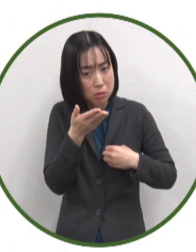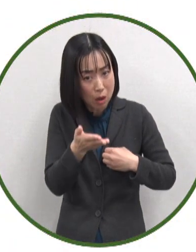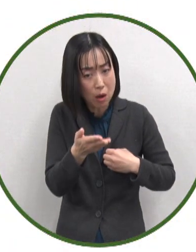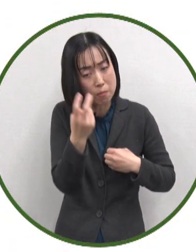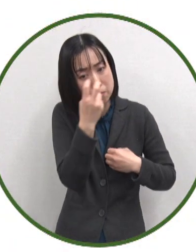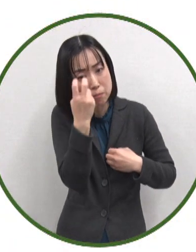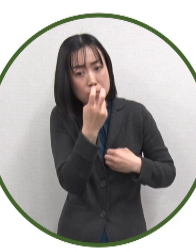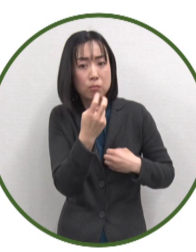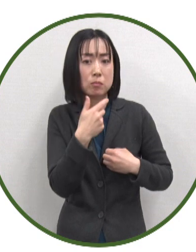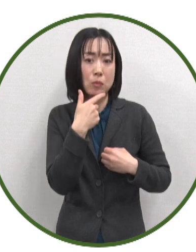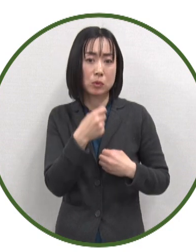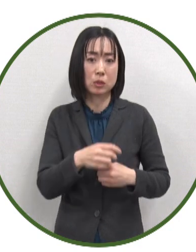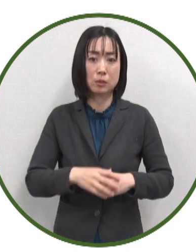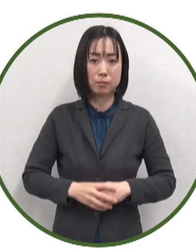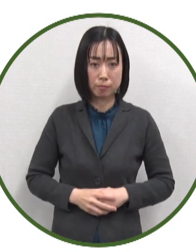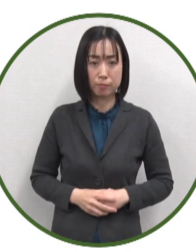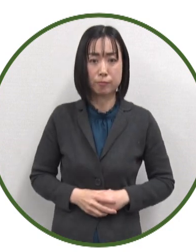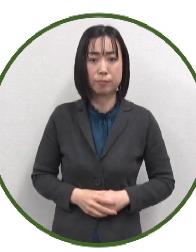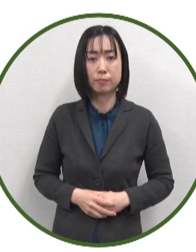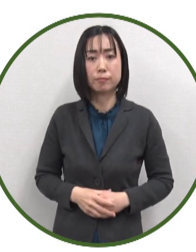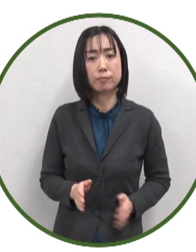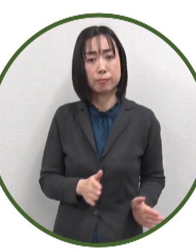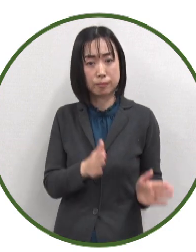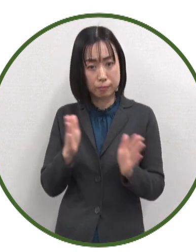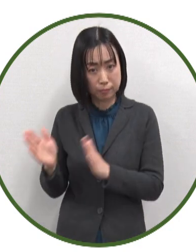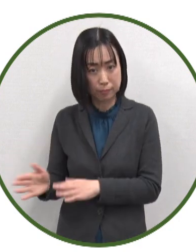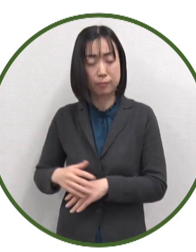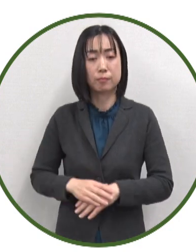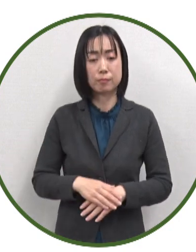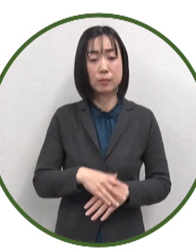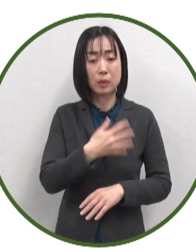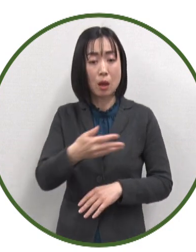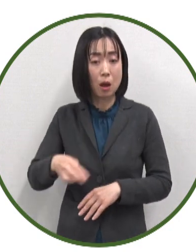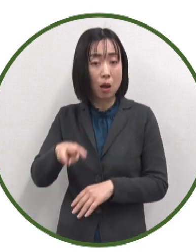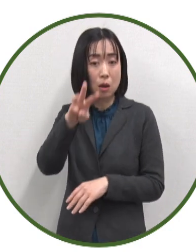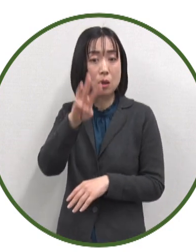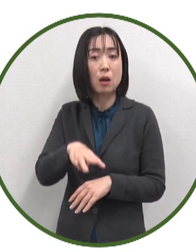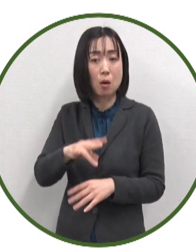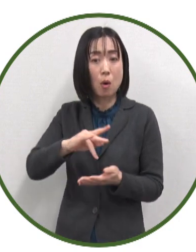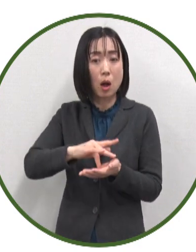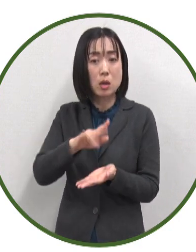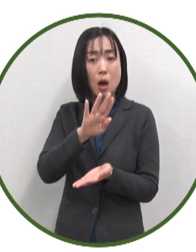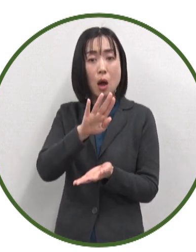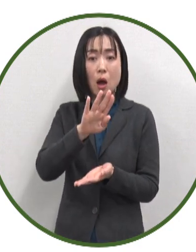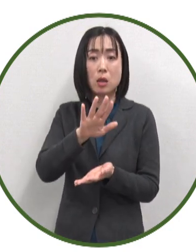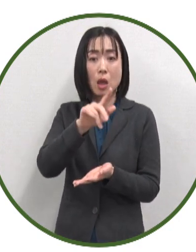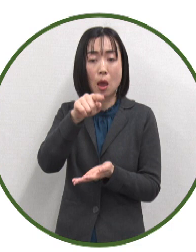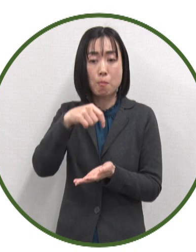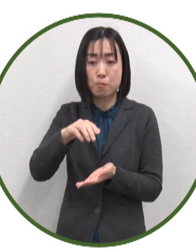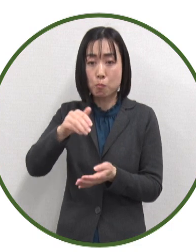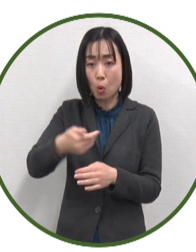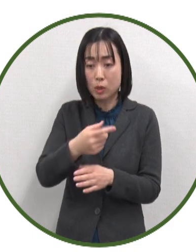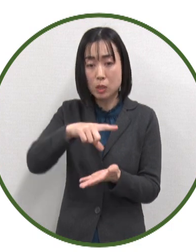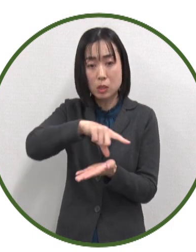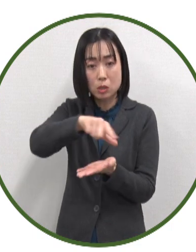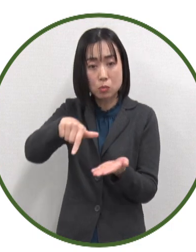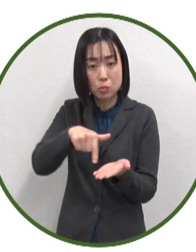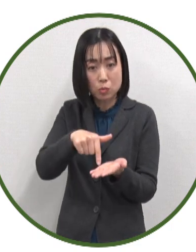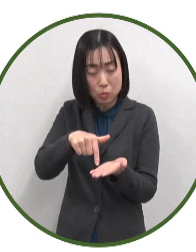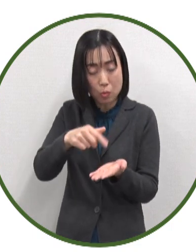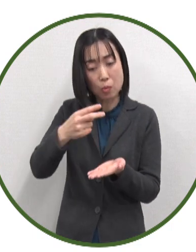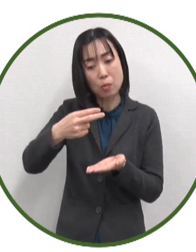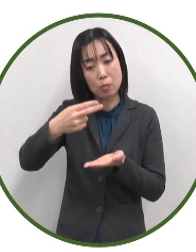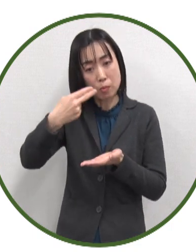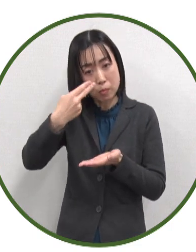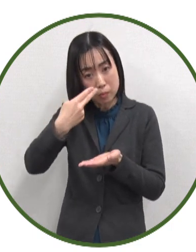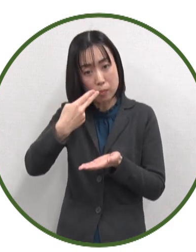地区の飲食店の経営者の皆様、現在、PCR 検査集中実施として各お店